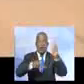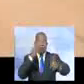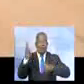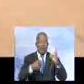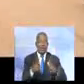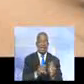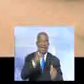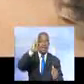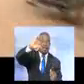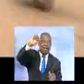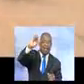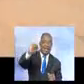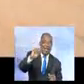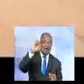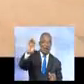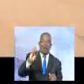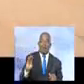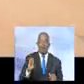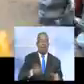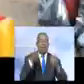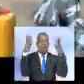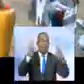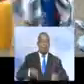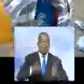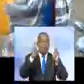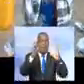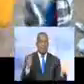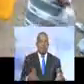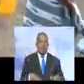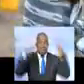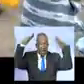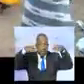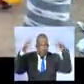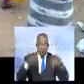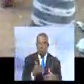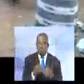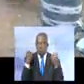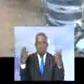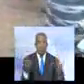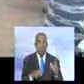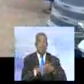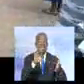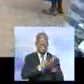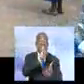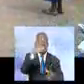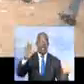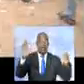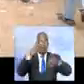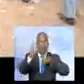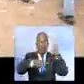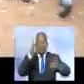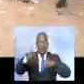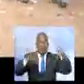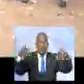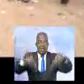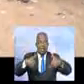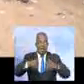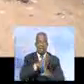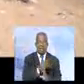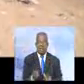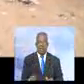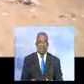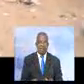de Yakuba, de Wé, de Malinké et d'Alochtone. Mais une population aussi jeune, 44% d'entre elles a